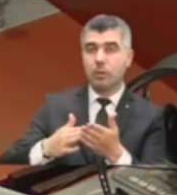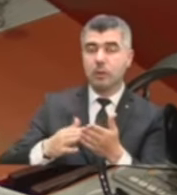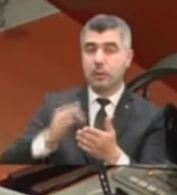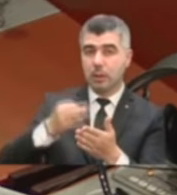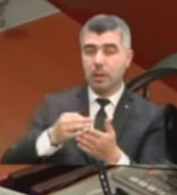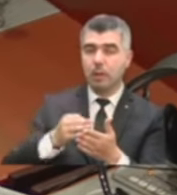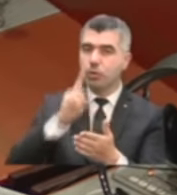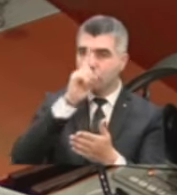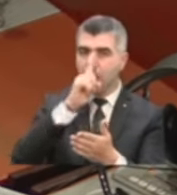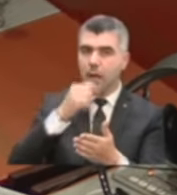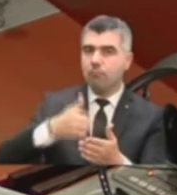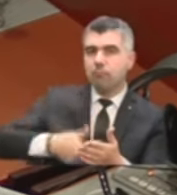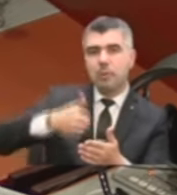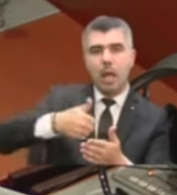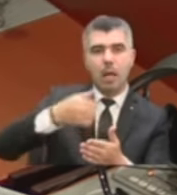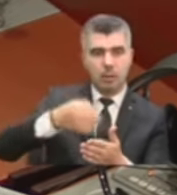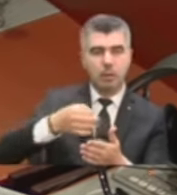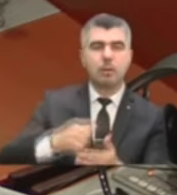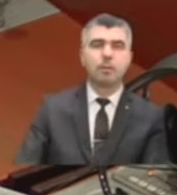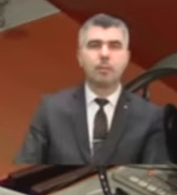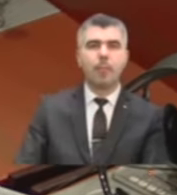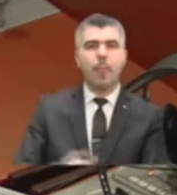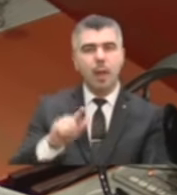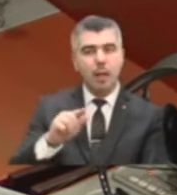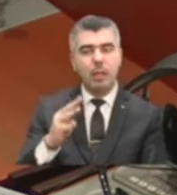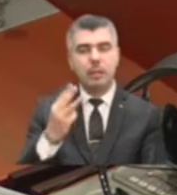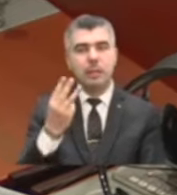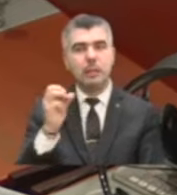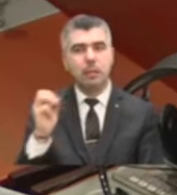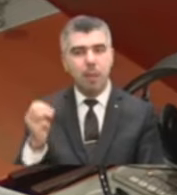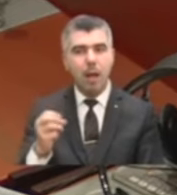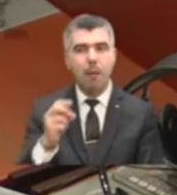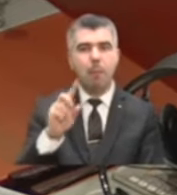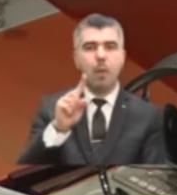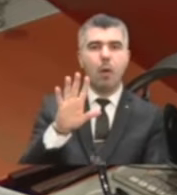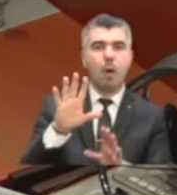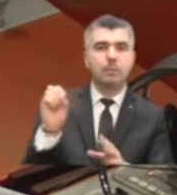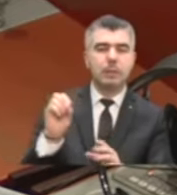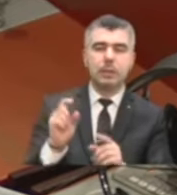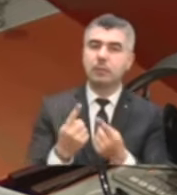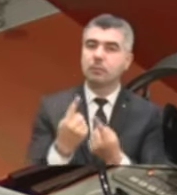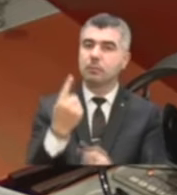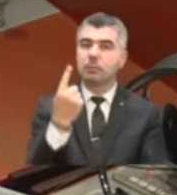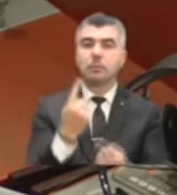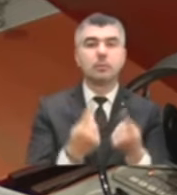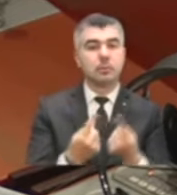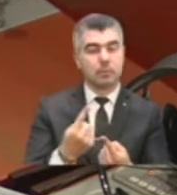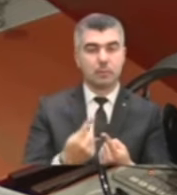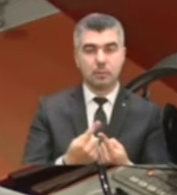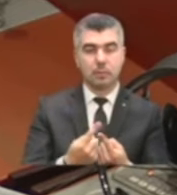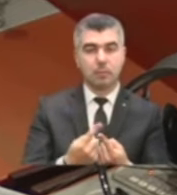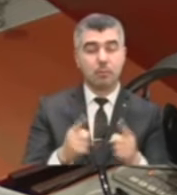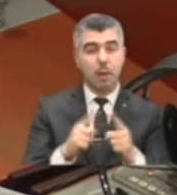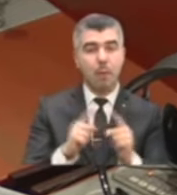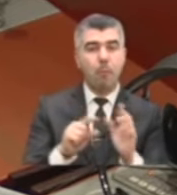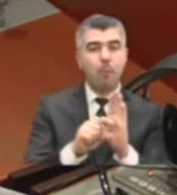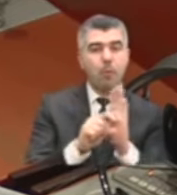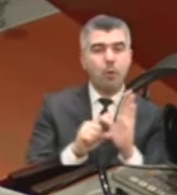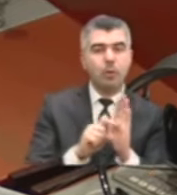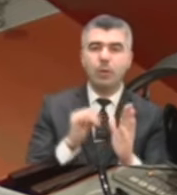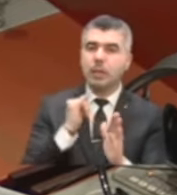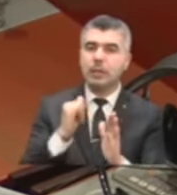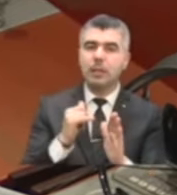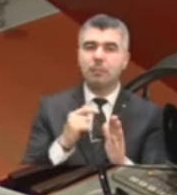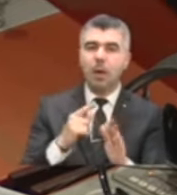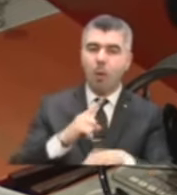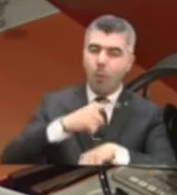هو احسن. شنو هو بما هو احسن؟ بالطبع كاين اللي كيبغي 300 كتجي 150، وكتعرفوا سيد النائبه هذا الموضوع دائما كيجي في هذا الوقت ديال